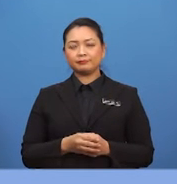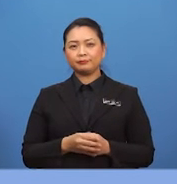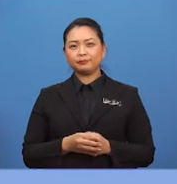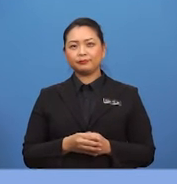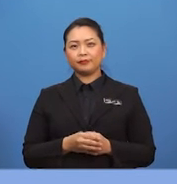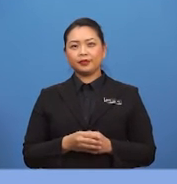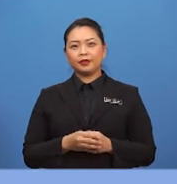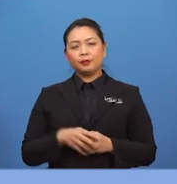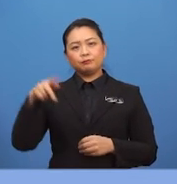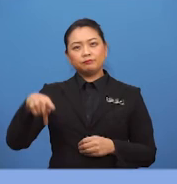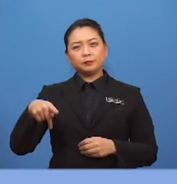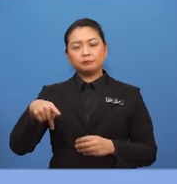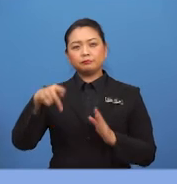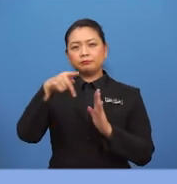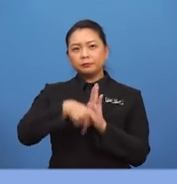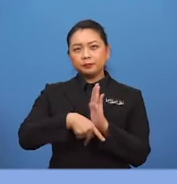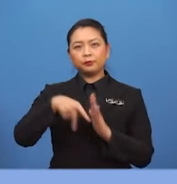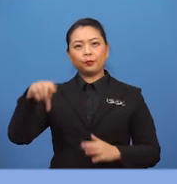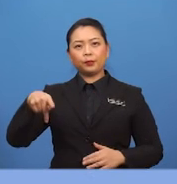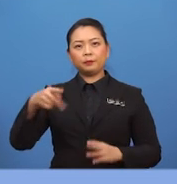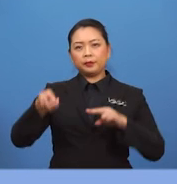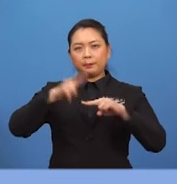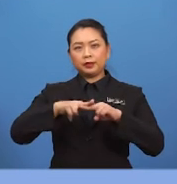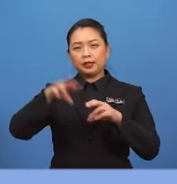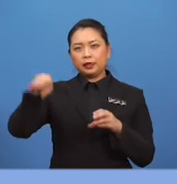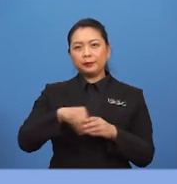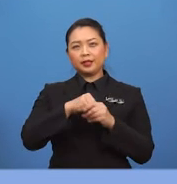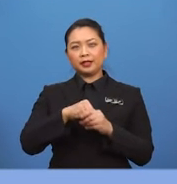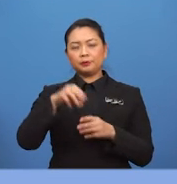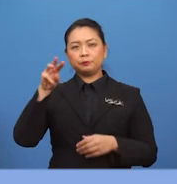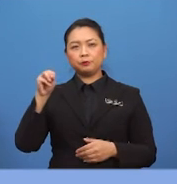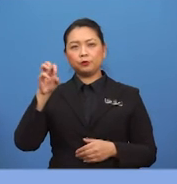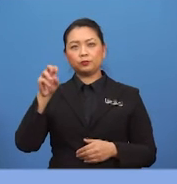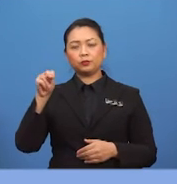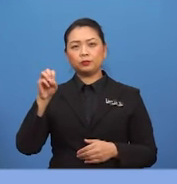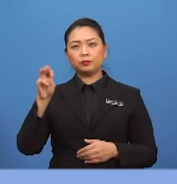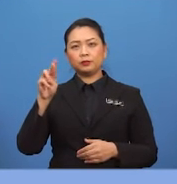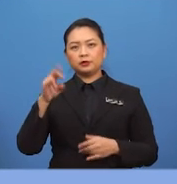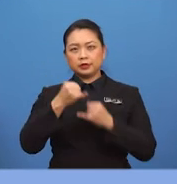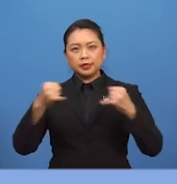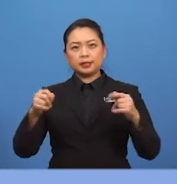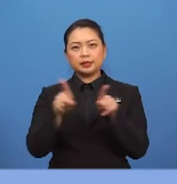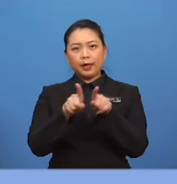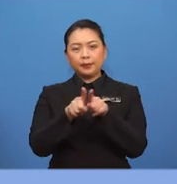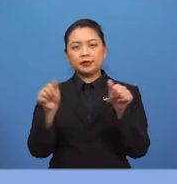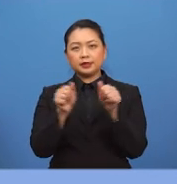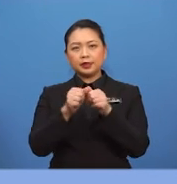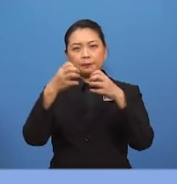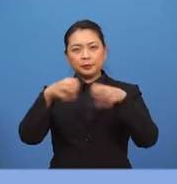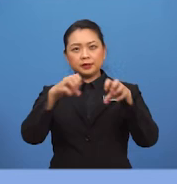manusia. Pempolimeran penambahan melibatkan monomer jenis yang sama